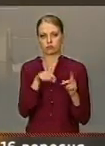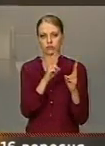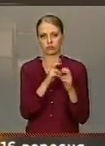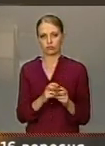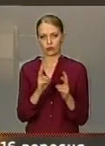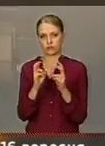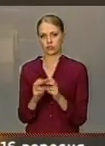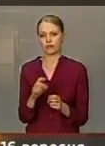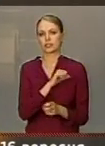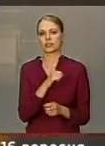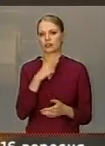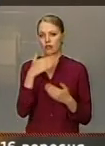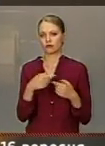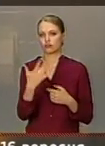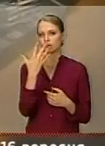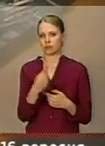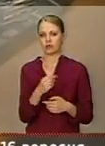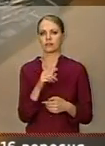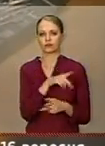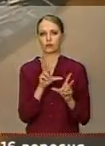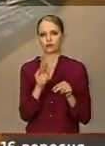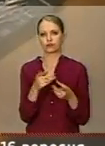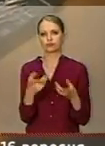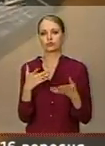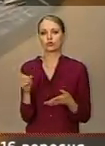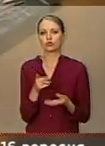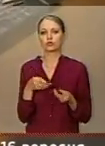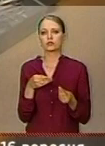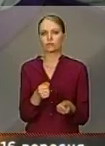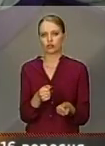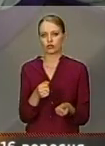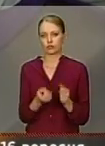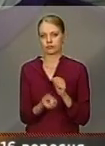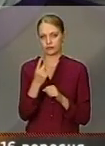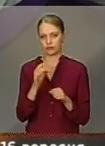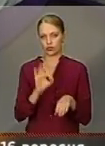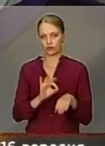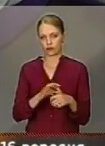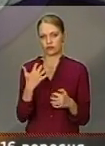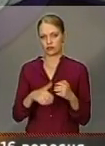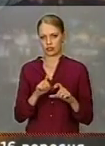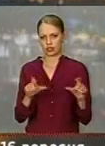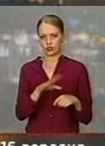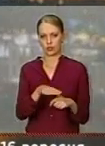обстежуватися. Найближчі 5 днів експерти обіцяють з'ясувати, що саме спричинило спалах захворювання серед школярів.